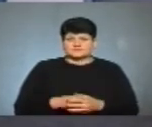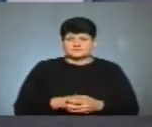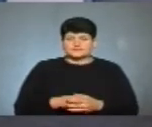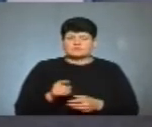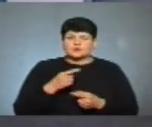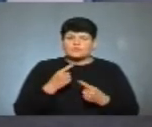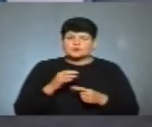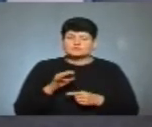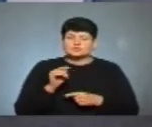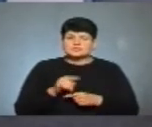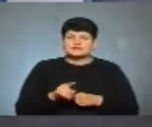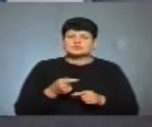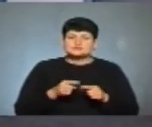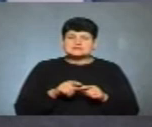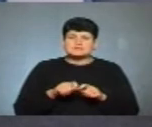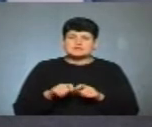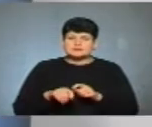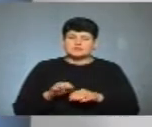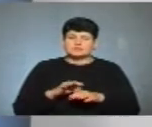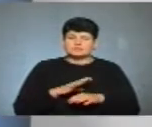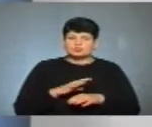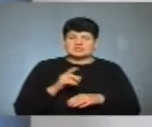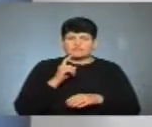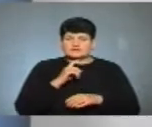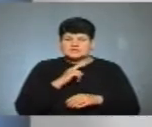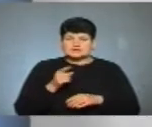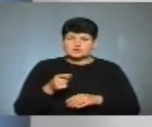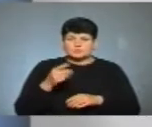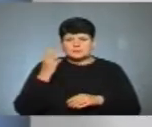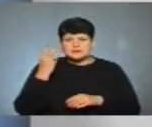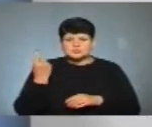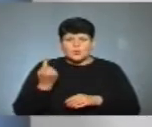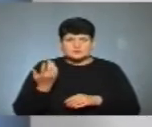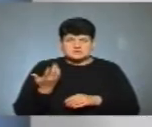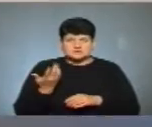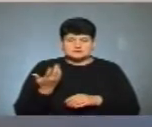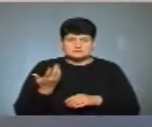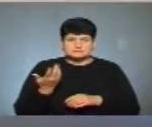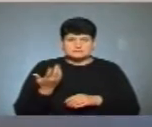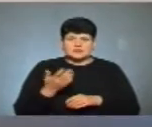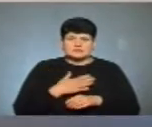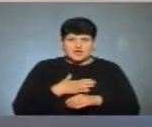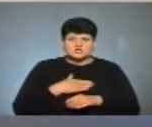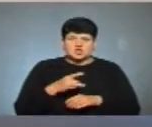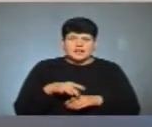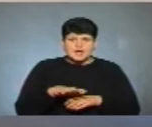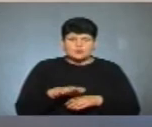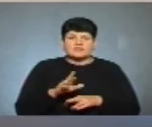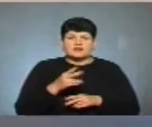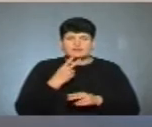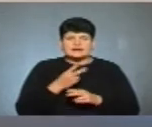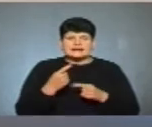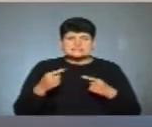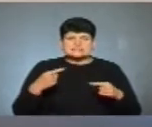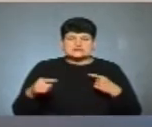ви кажете про те, що такі перевірки проходили у Вінницькій, Тернопільській і Хмельницькій областях. Наш регіон як виглядає